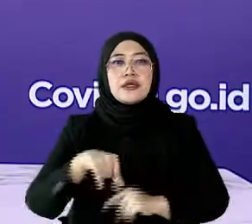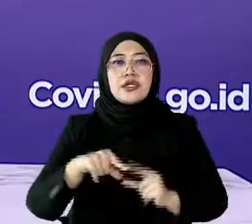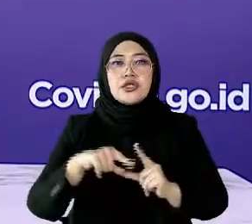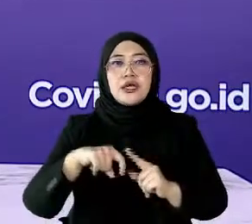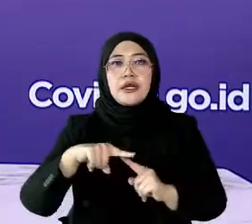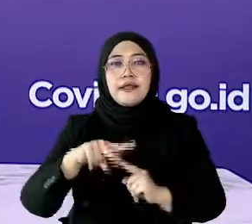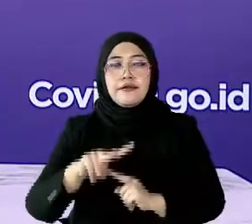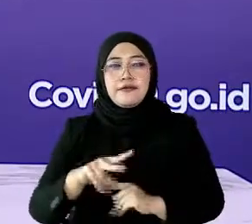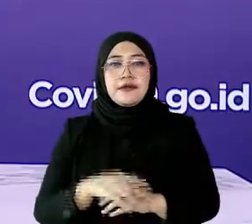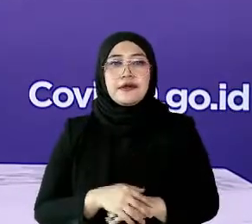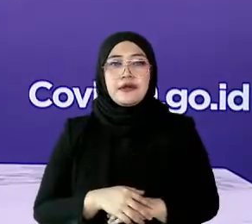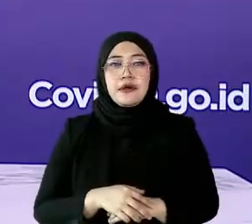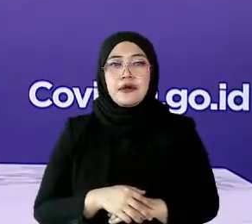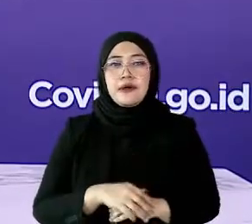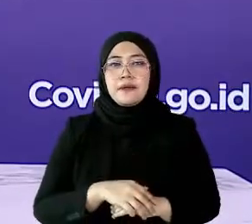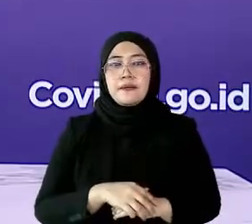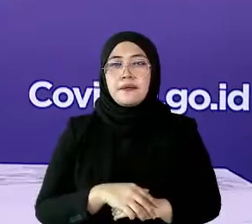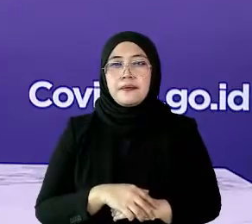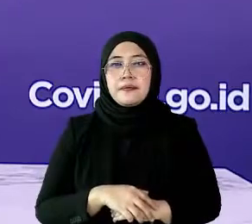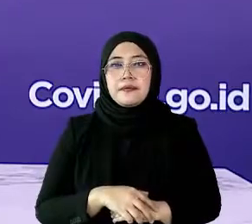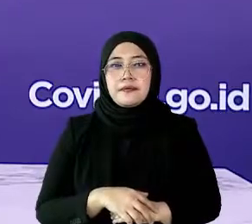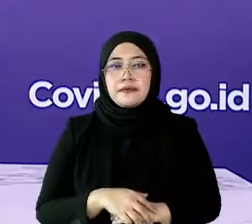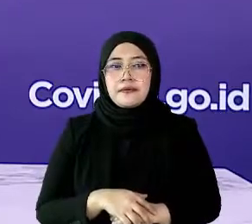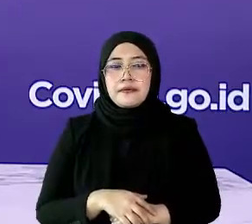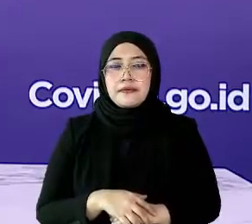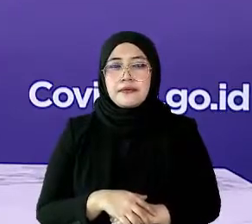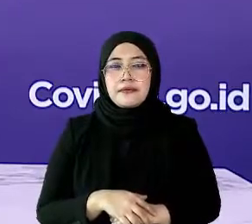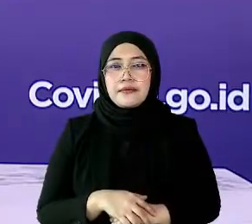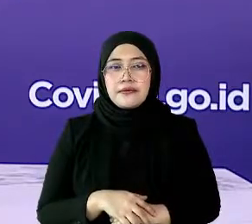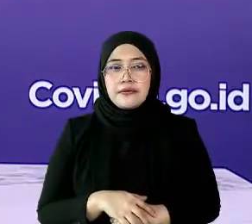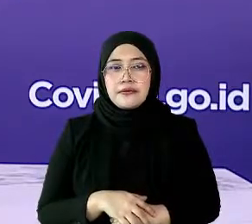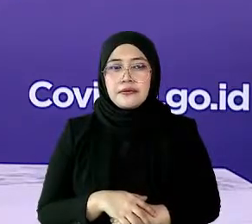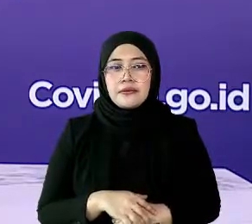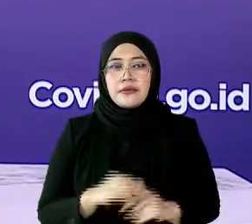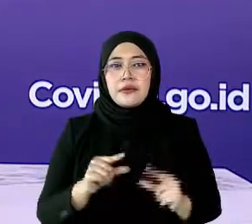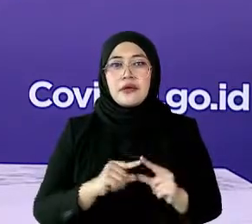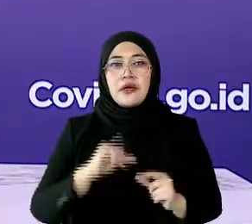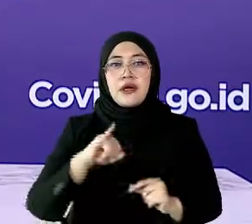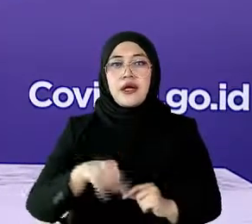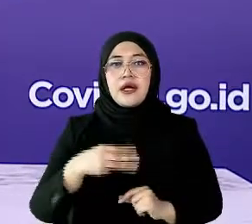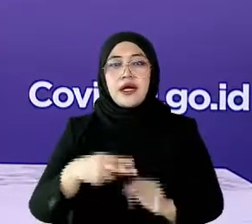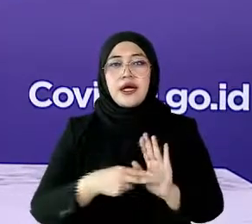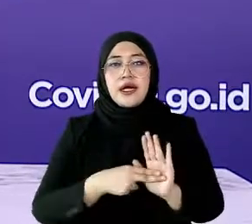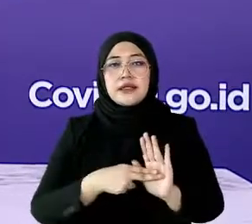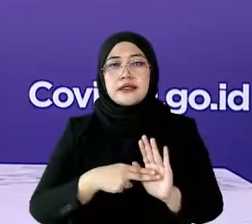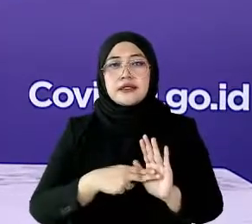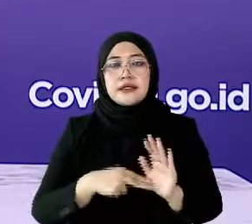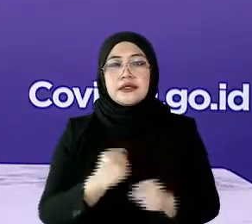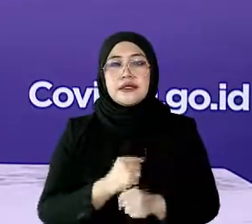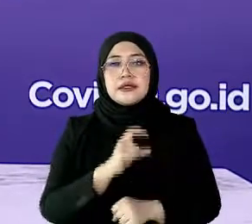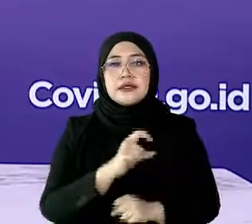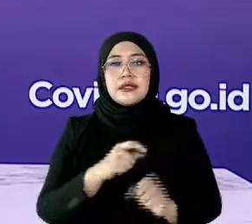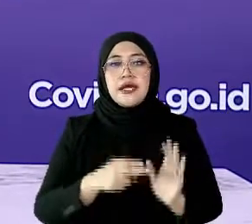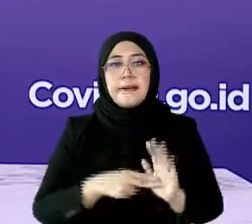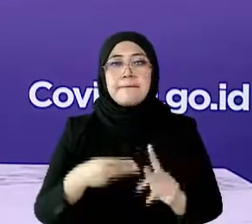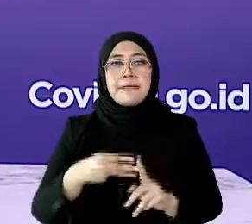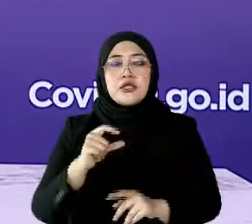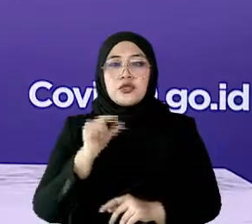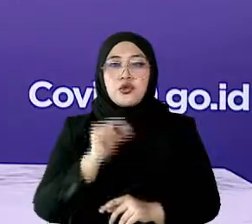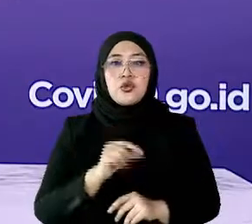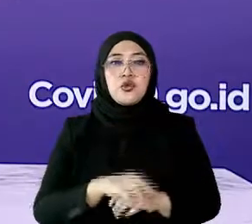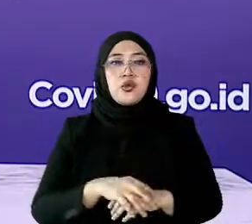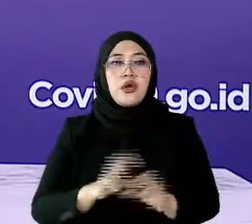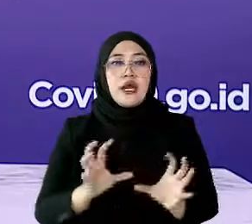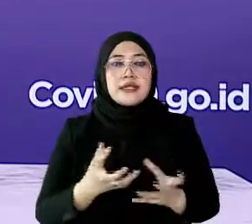Tio suaradotcom fat dan Hendro beritasatu.com dan Ajeng cnbc Indonesia terkait penanganan